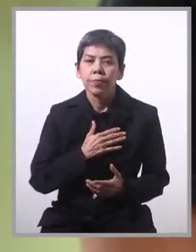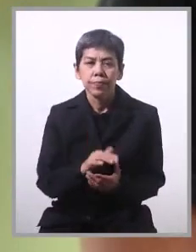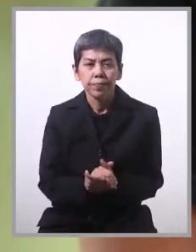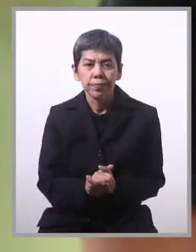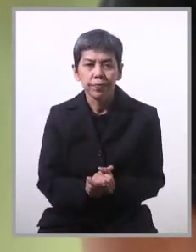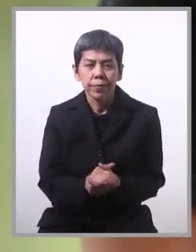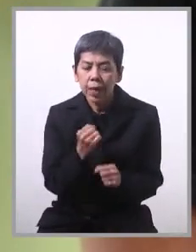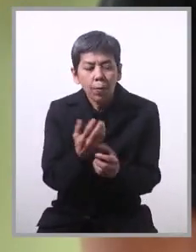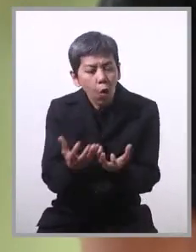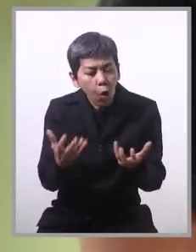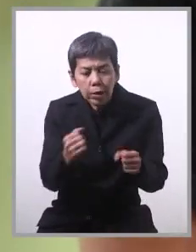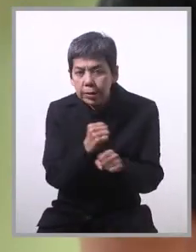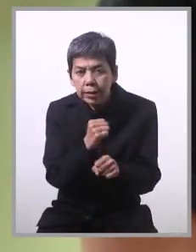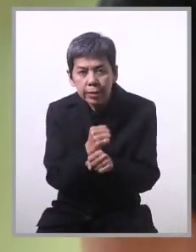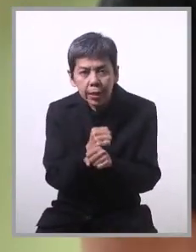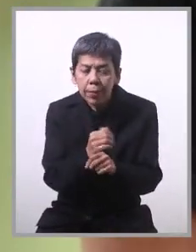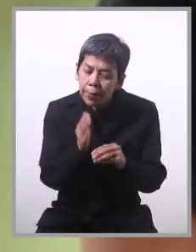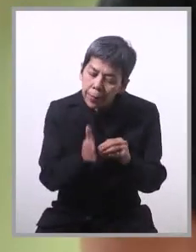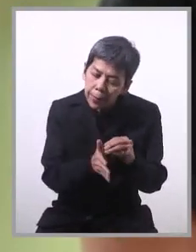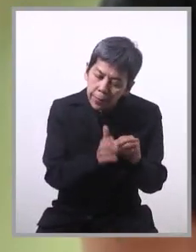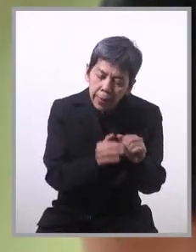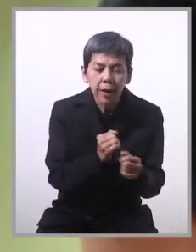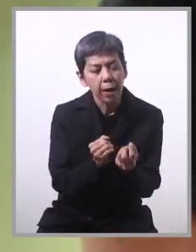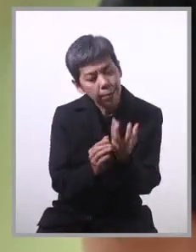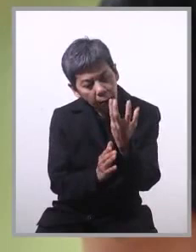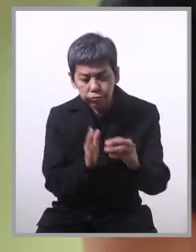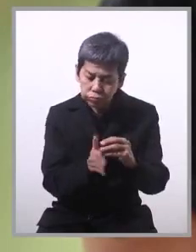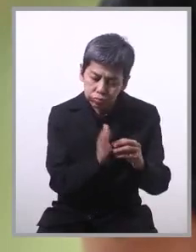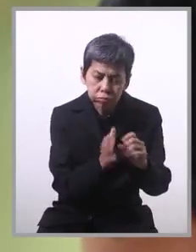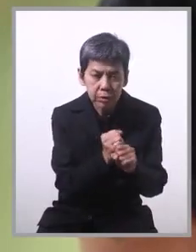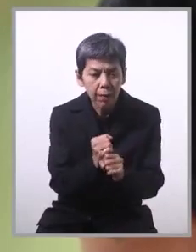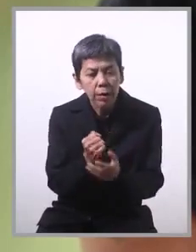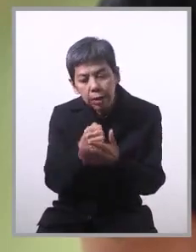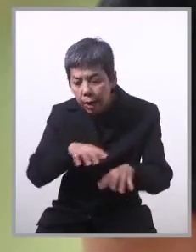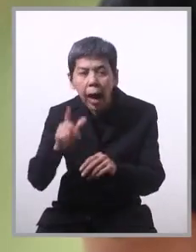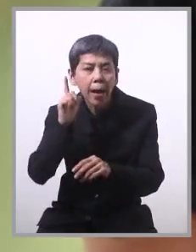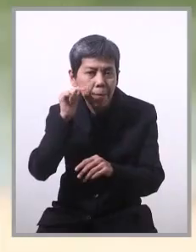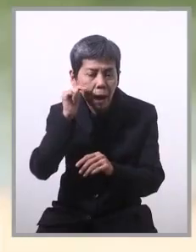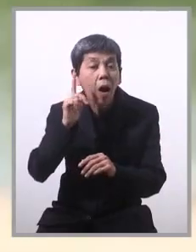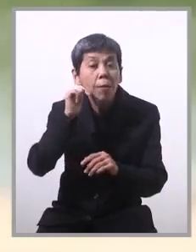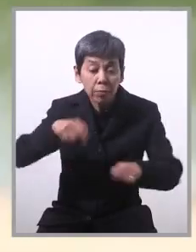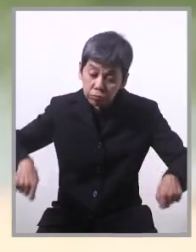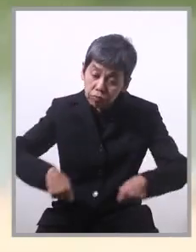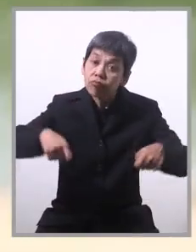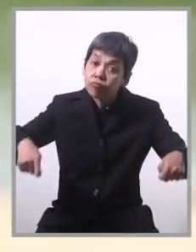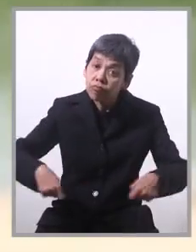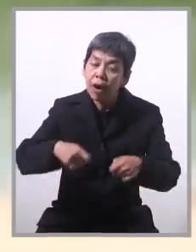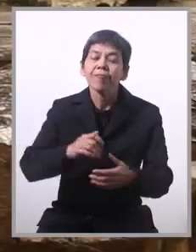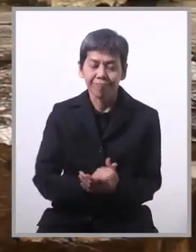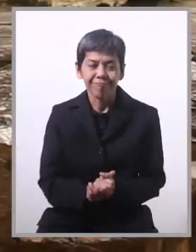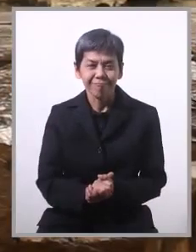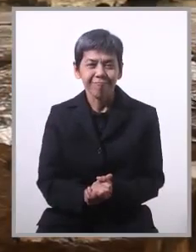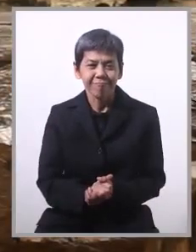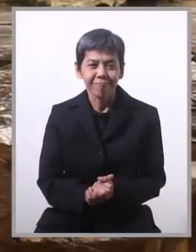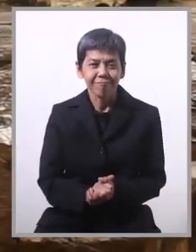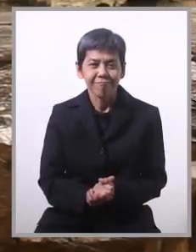รียมของแบบหั่นพวกหั่นผักให้เตรียมให้แม ่ครับค่ะอ๋อแม่ก็คือเป็นแม่ครัวที่นี่ ใ